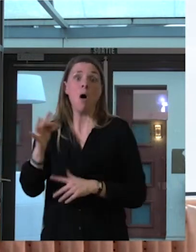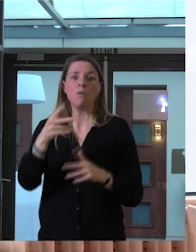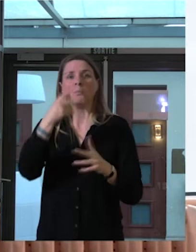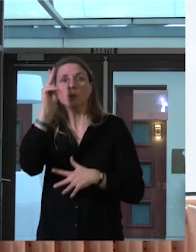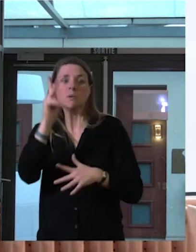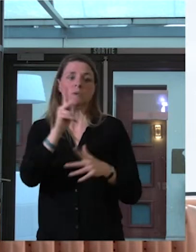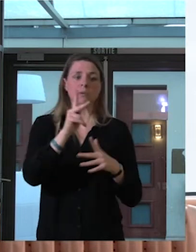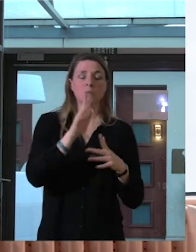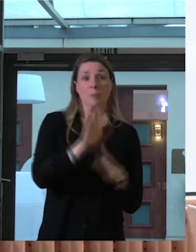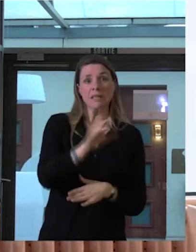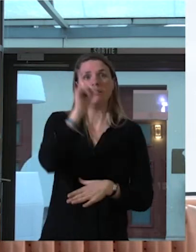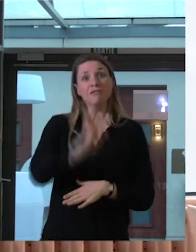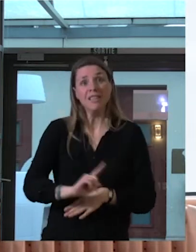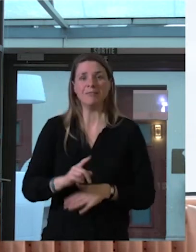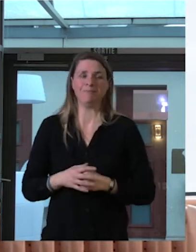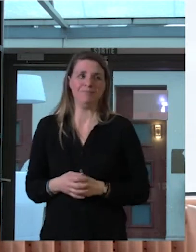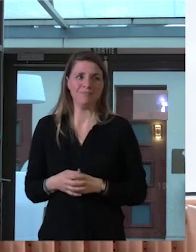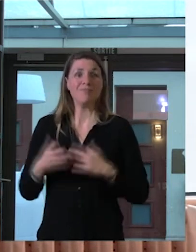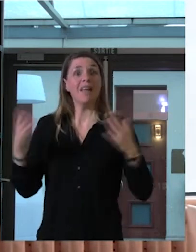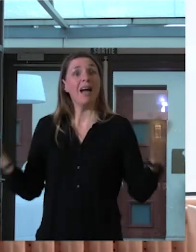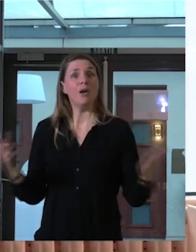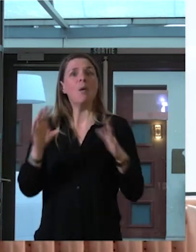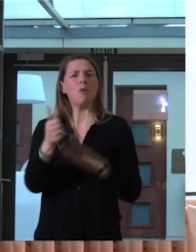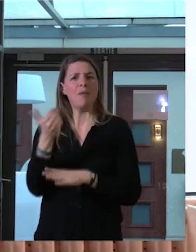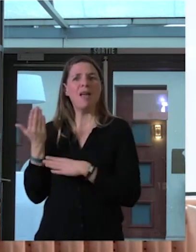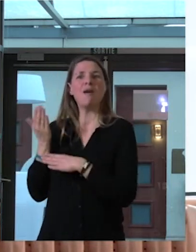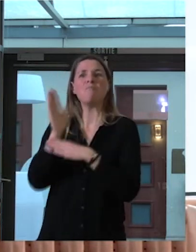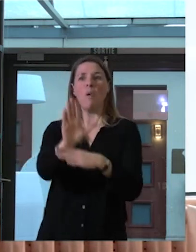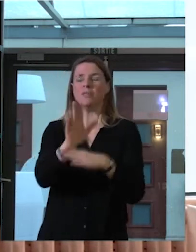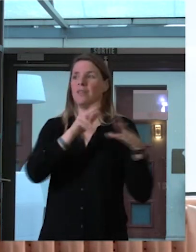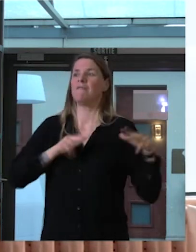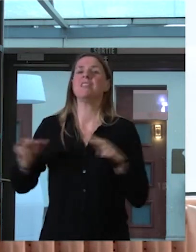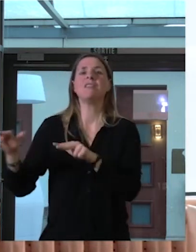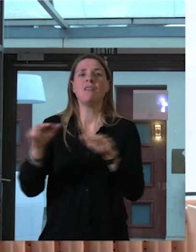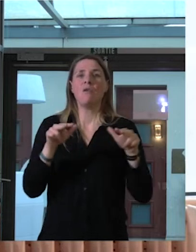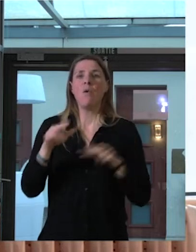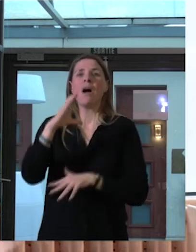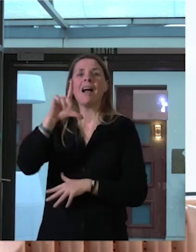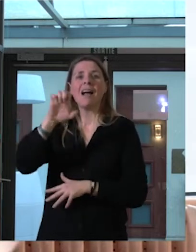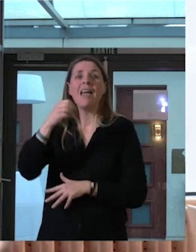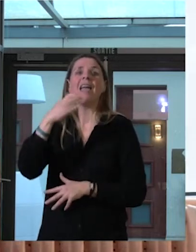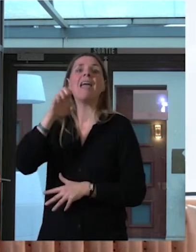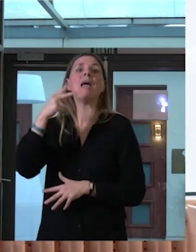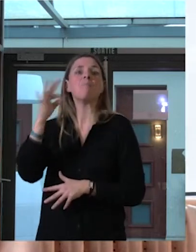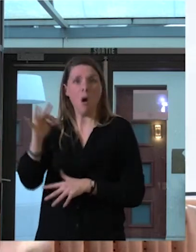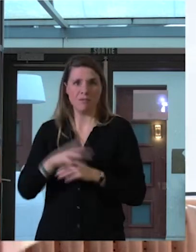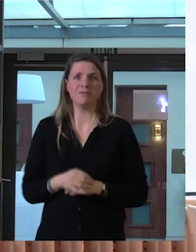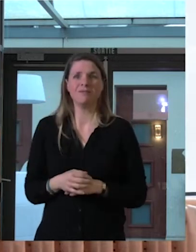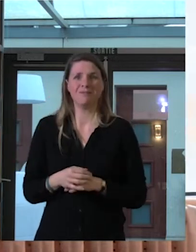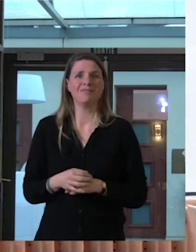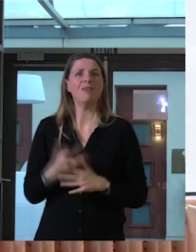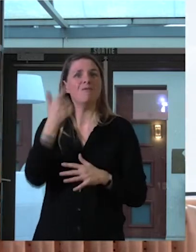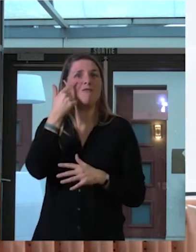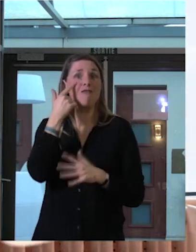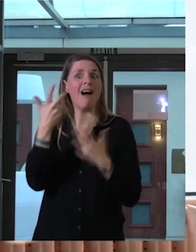fille. Donc on va d'abord d'ailleurs vous montrer une vidéo de Clément et du twirling bâton, comme ça vous allez avoir un